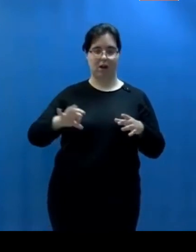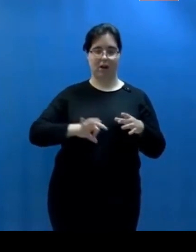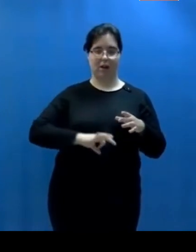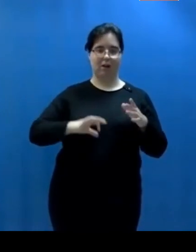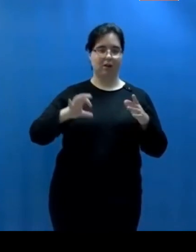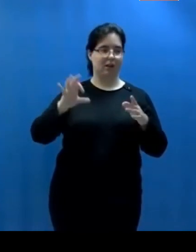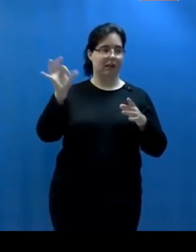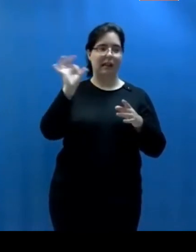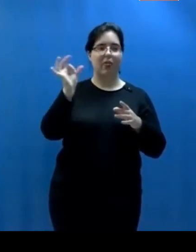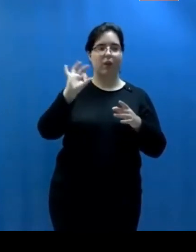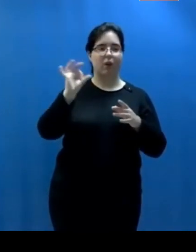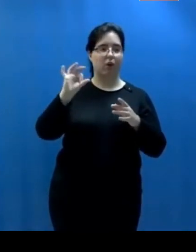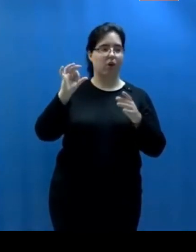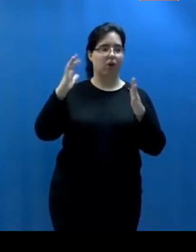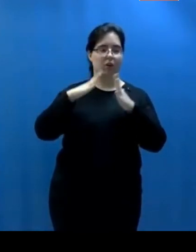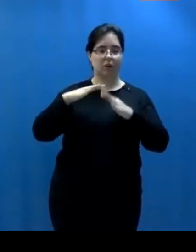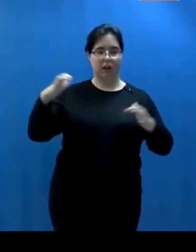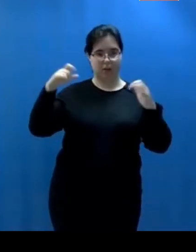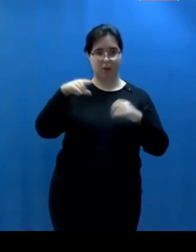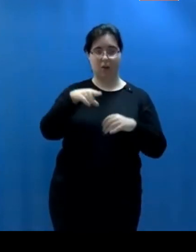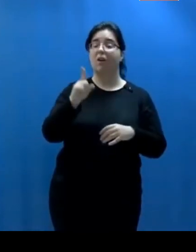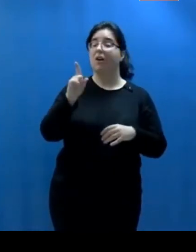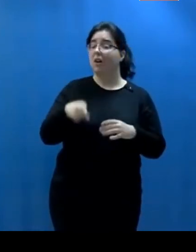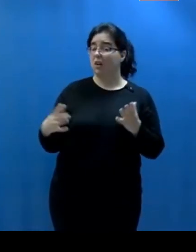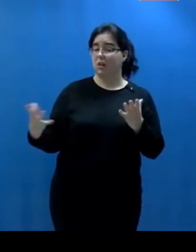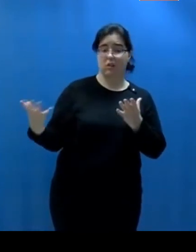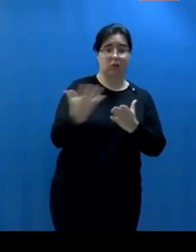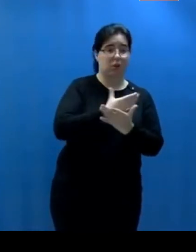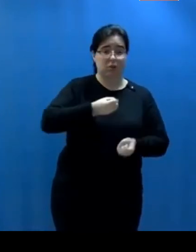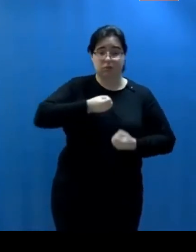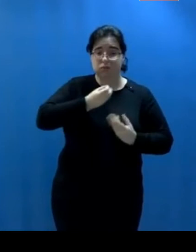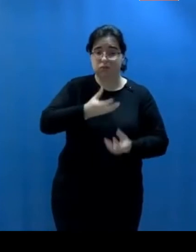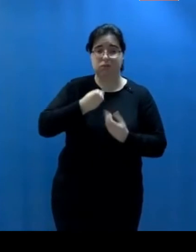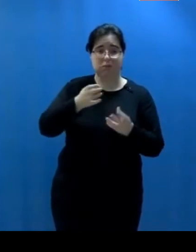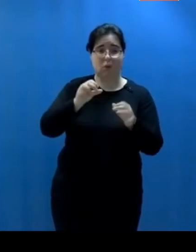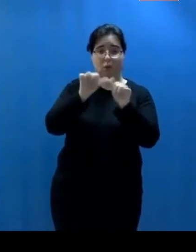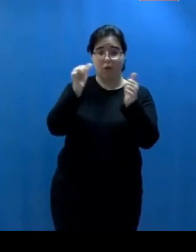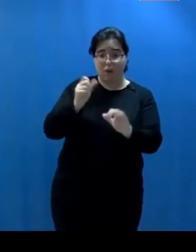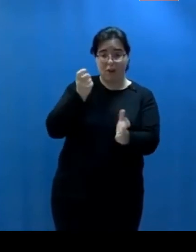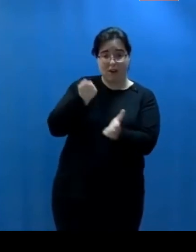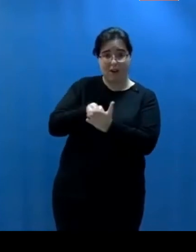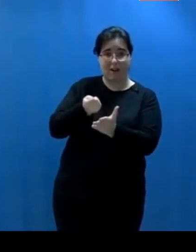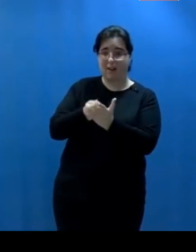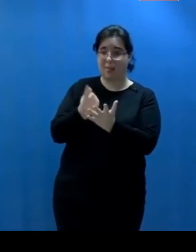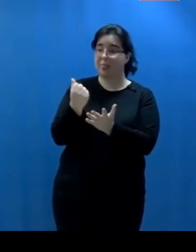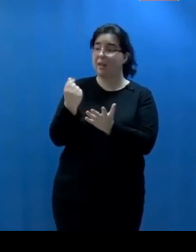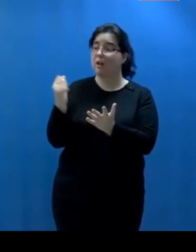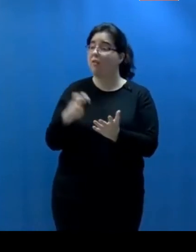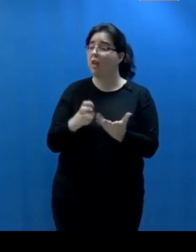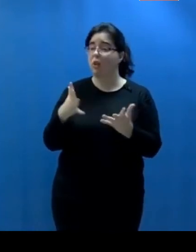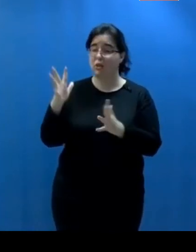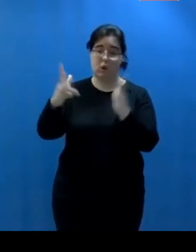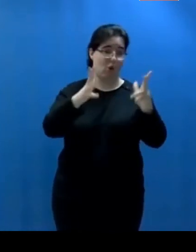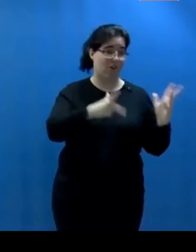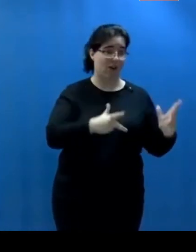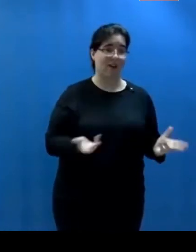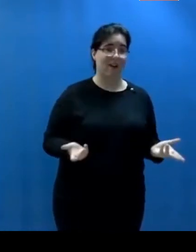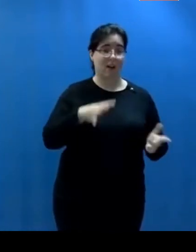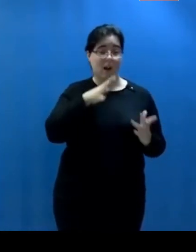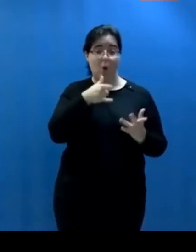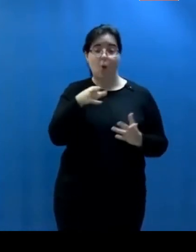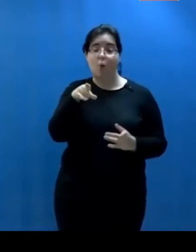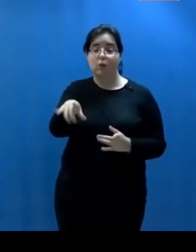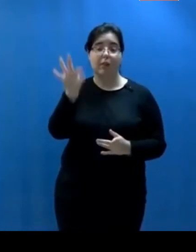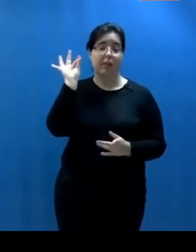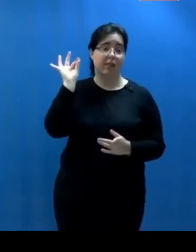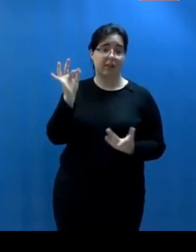estan declarant tots i confessant que se van financiar amb diners que es van robar a tots. I ara vostè ha de decidir si trenquen